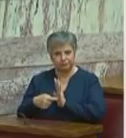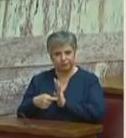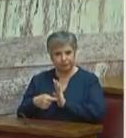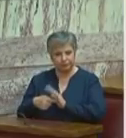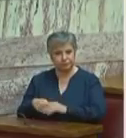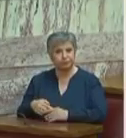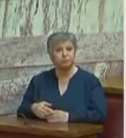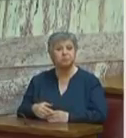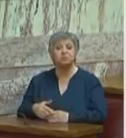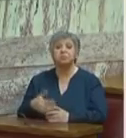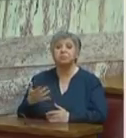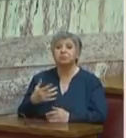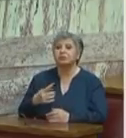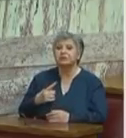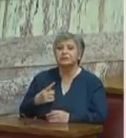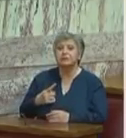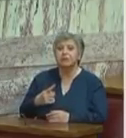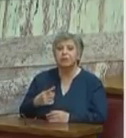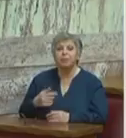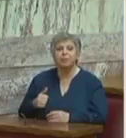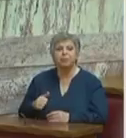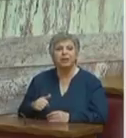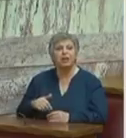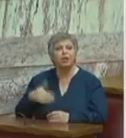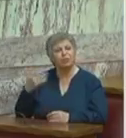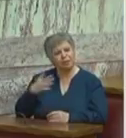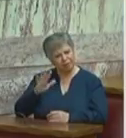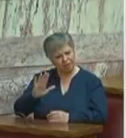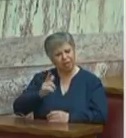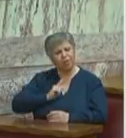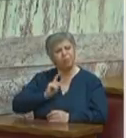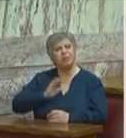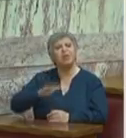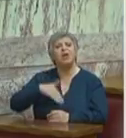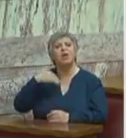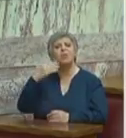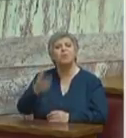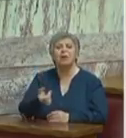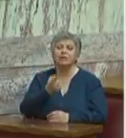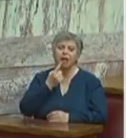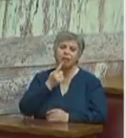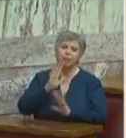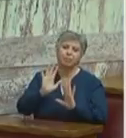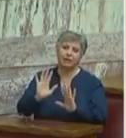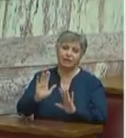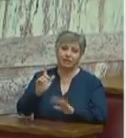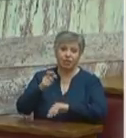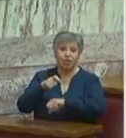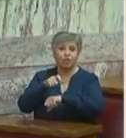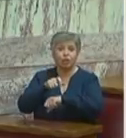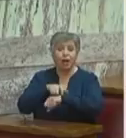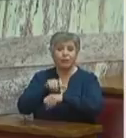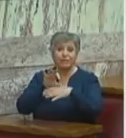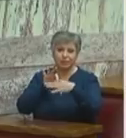Όλα με βρίσκει σύμφωνο. Ξέρετε πώς κατέληξε. Να πάρετε μετά το λόγο. Να απολογηθείτε παρακαλώ. Μετά. Λοιπόν, κάντε ησυχία,